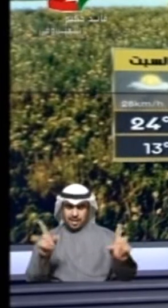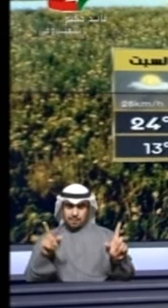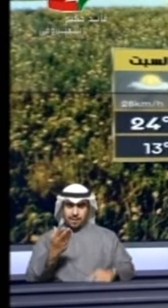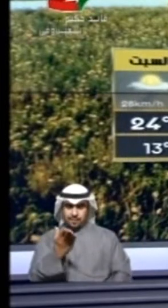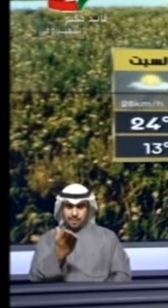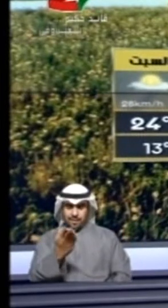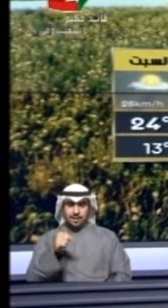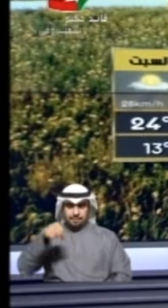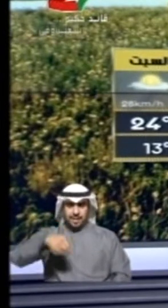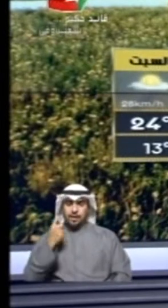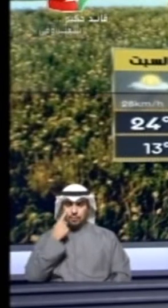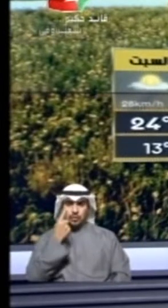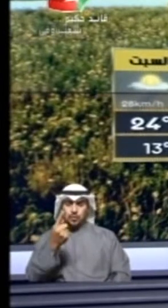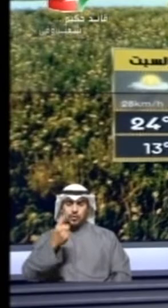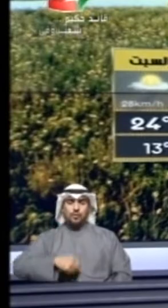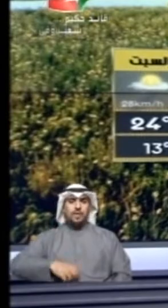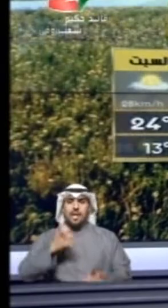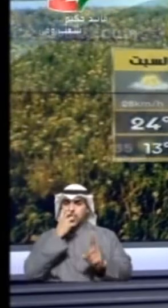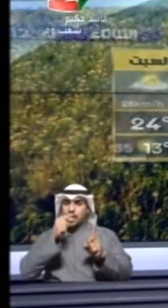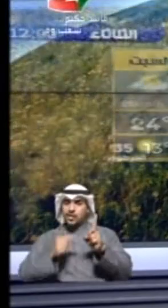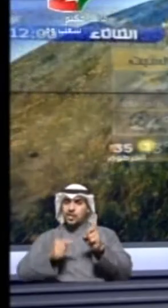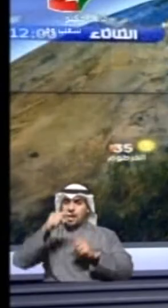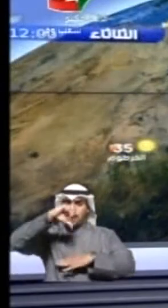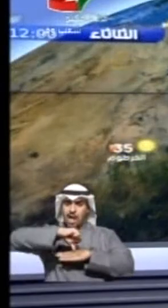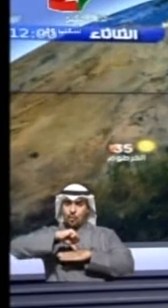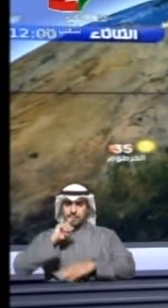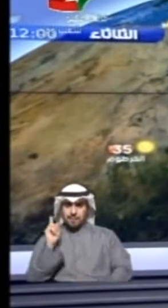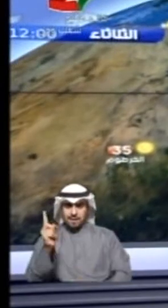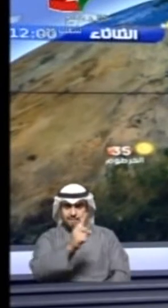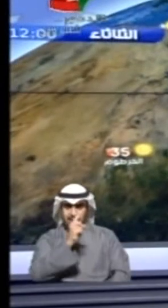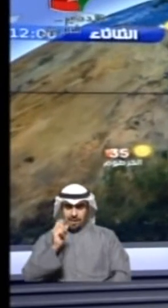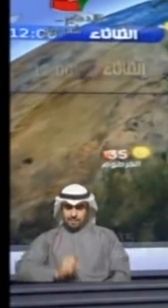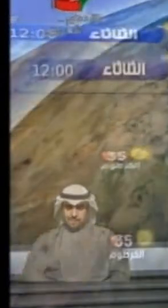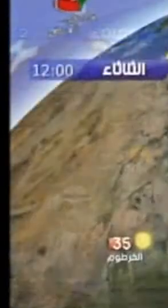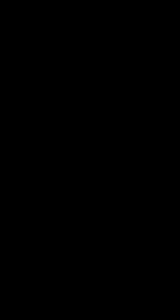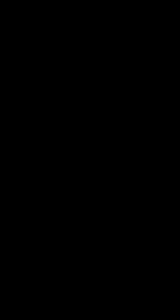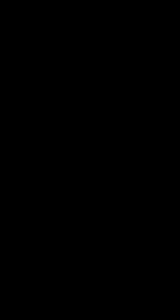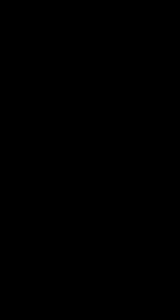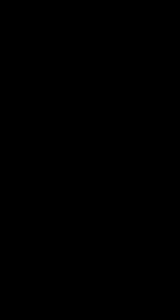الشمار وبندر السعيدي، لكن بعد هذه الجولة لدرجات الحرارة في بعض العواصم والمدن حول العالم.